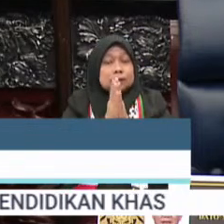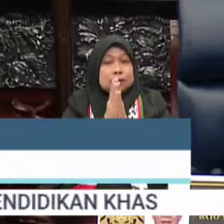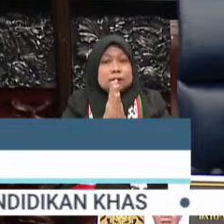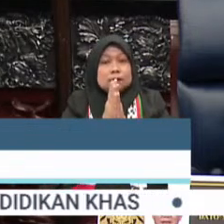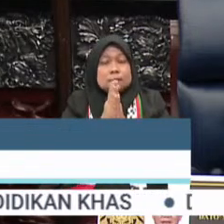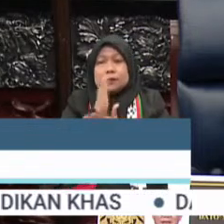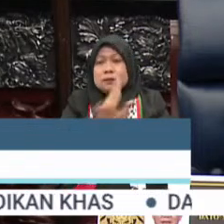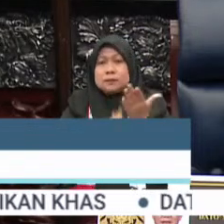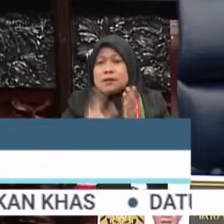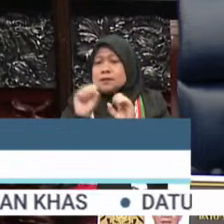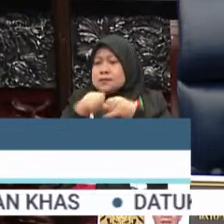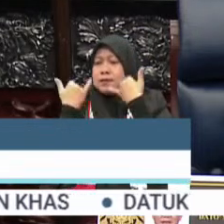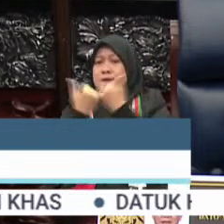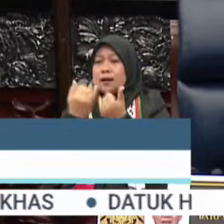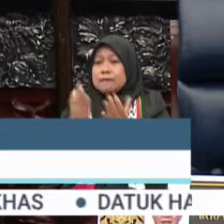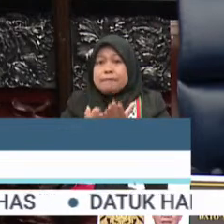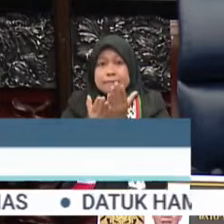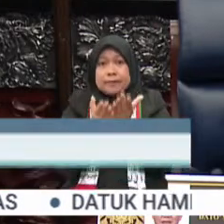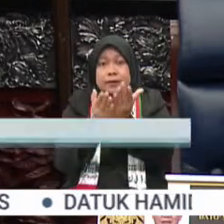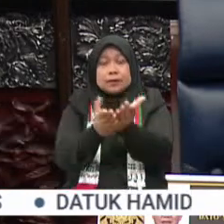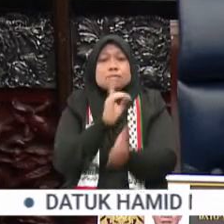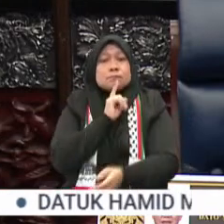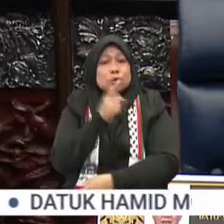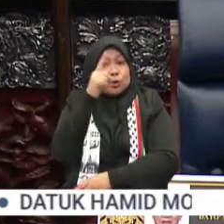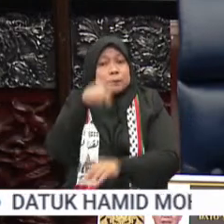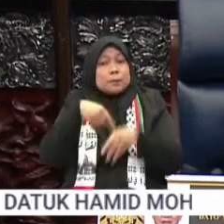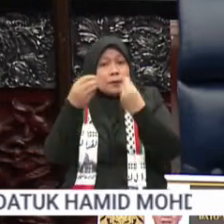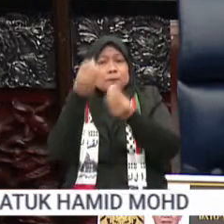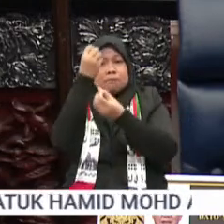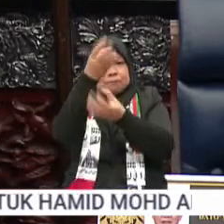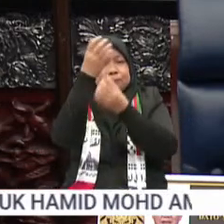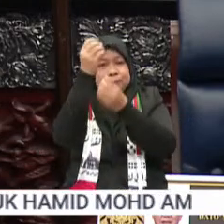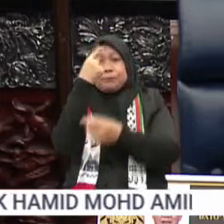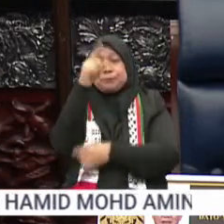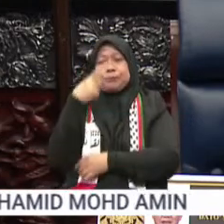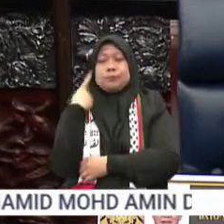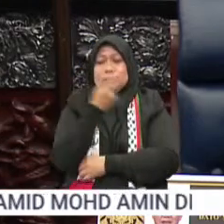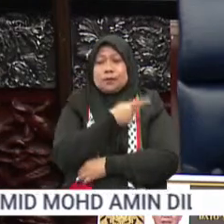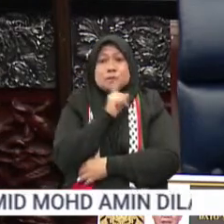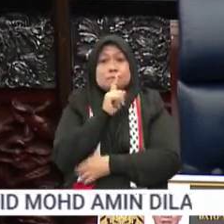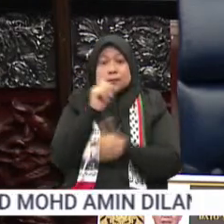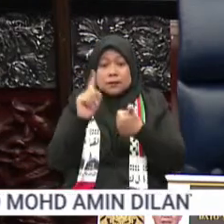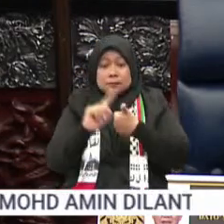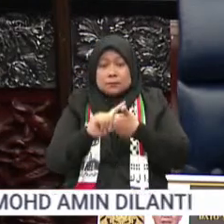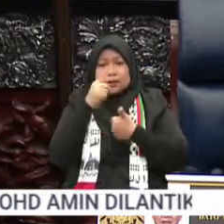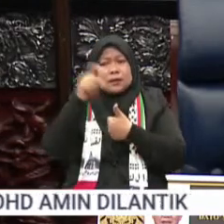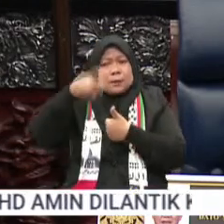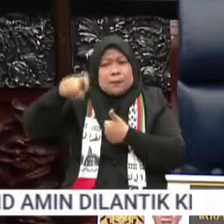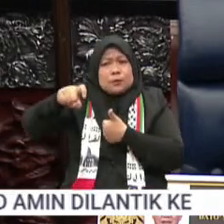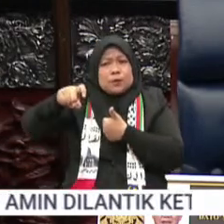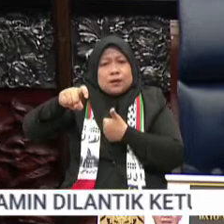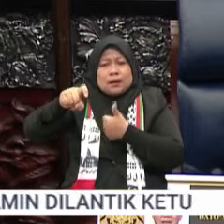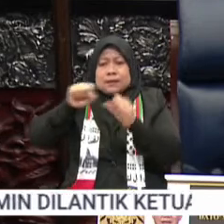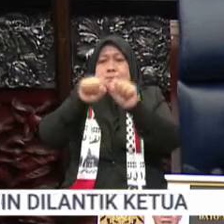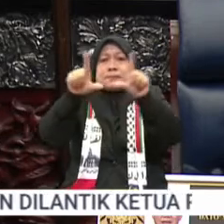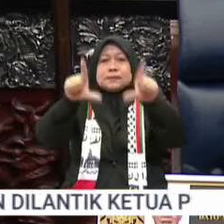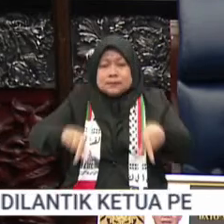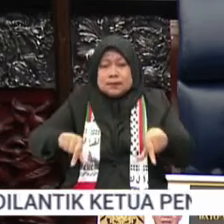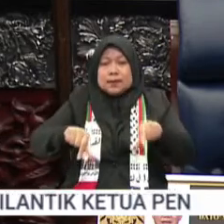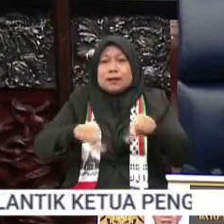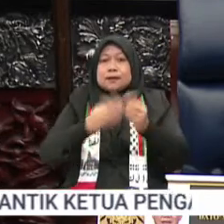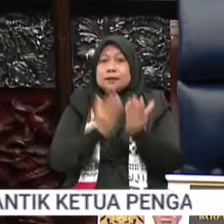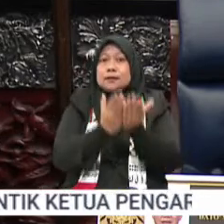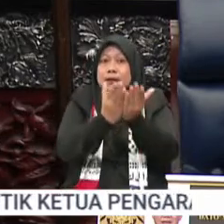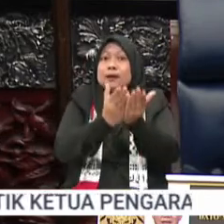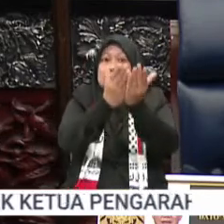kepada pihak syarikat feri tersebut untuk memberikan maklumat kepada kita, iaitu yang pertamanya keperluan persijiran kapal mengikut